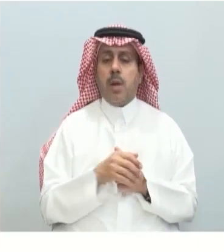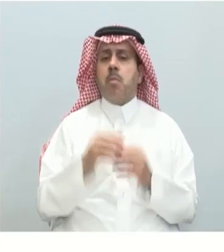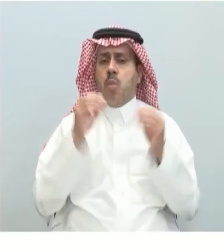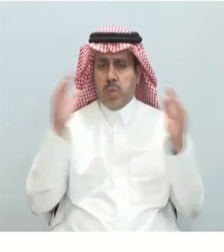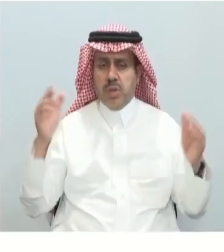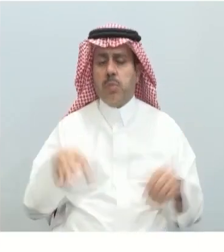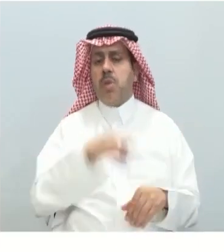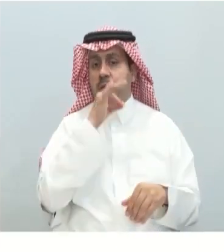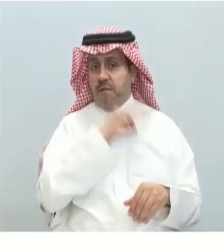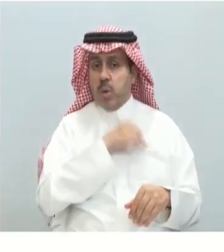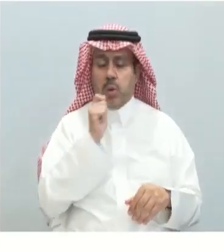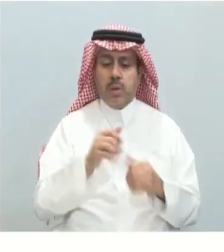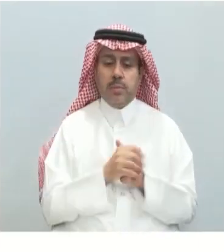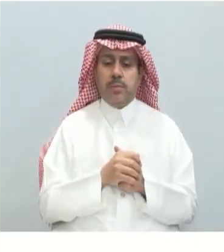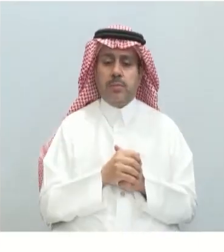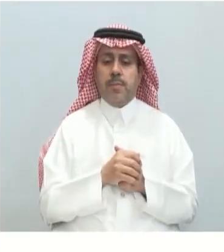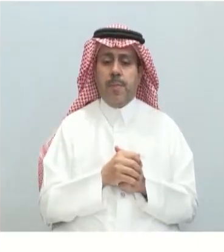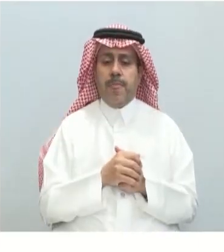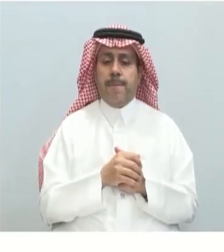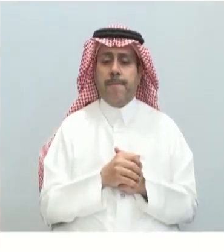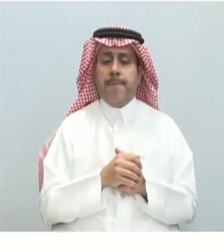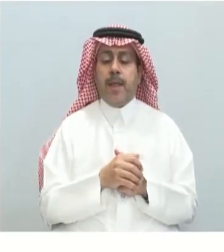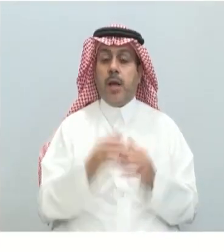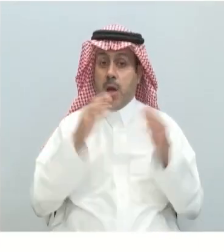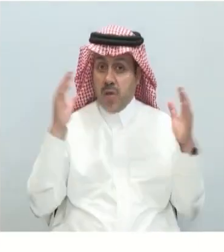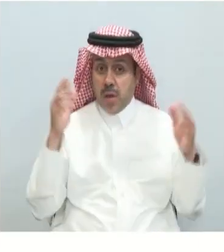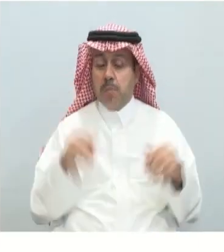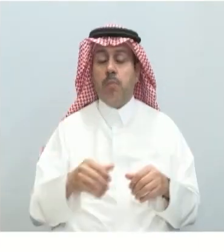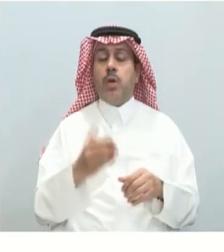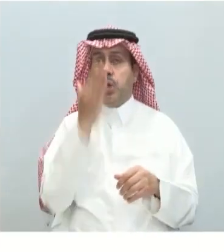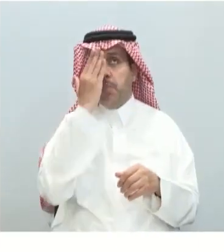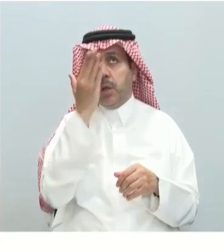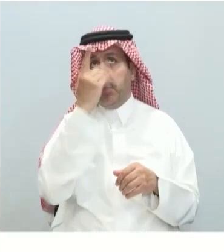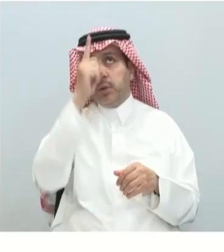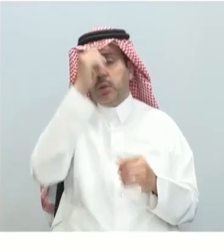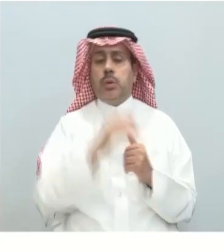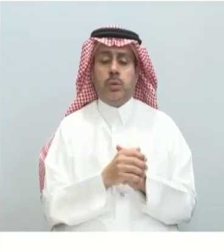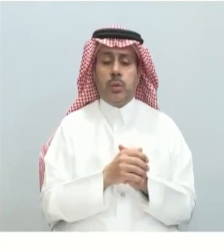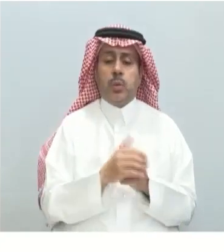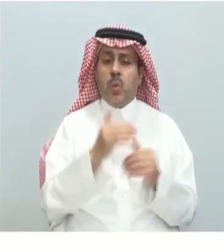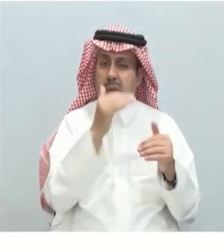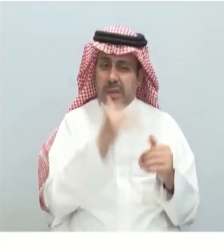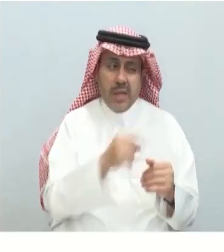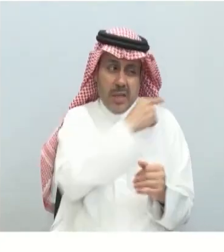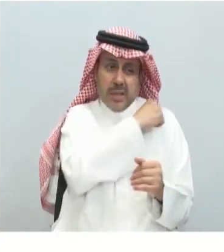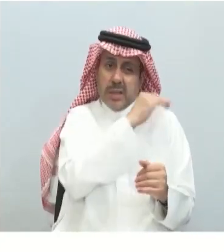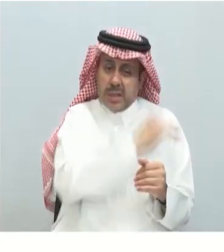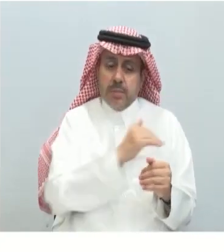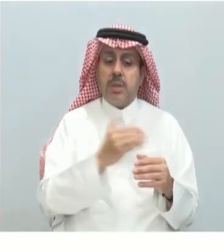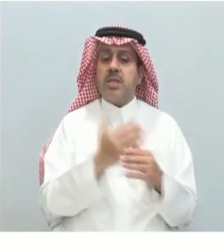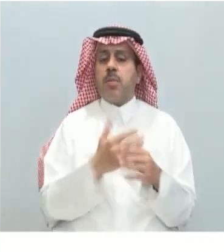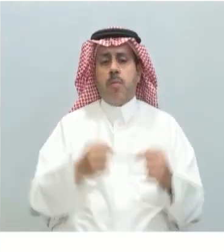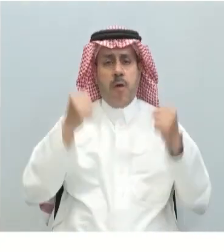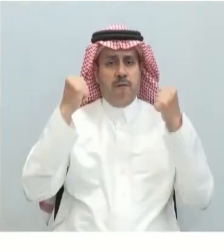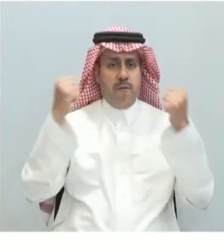الايات التي معنا ومع هذه الفائده الاكثار من الطاعات والتقليل من السيئات سبب